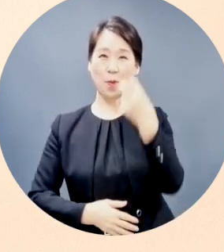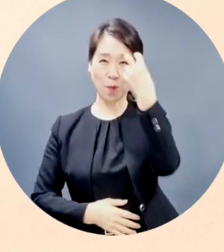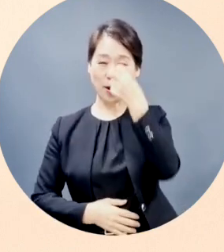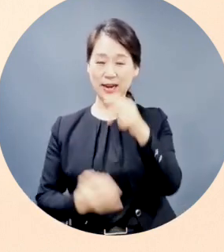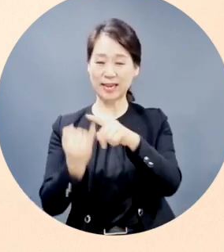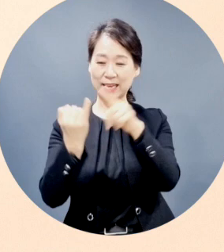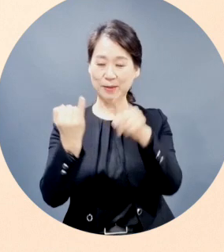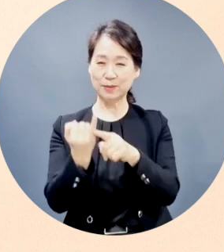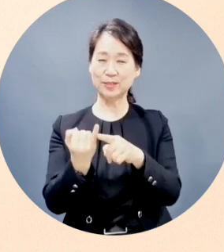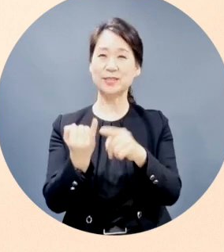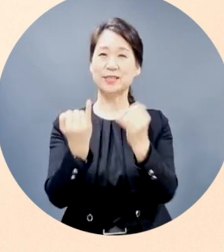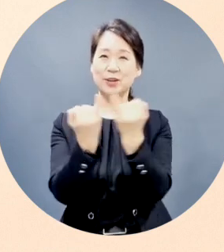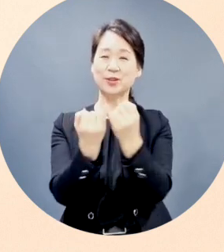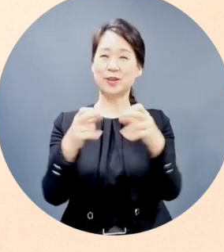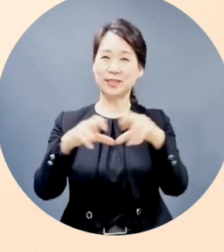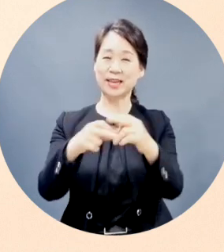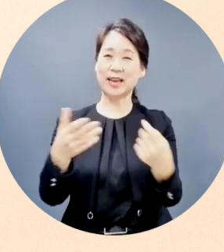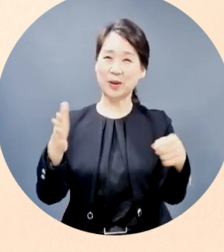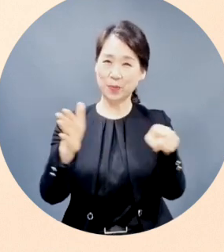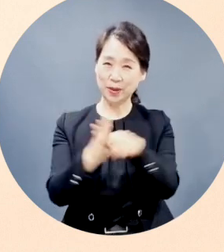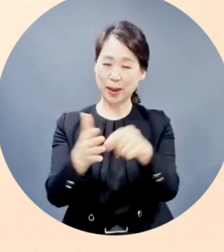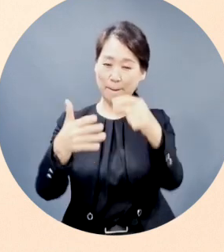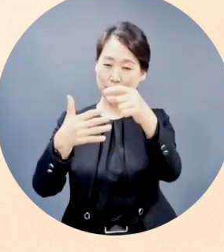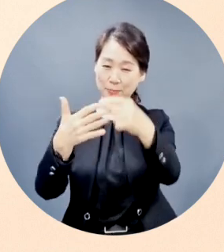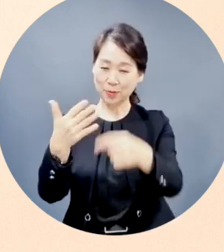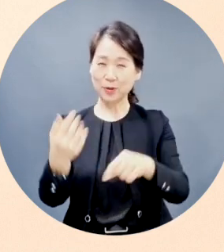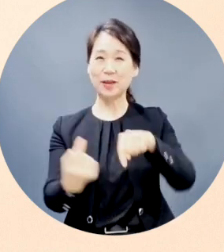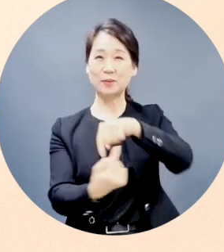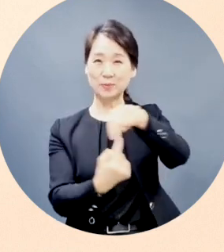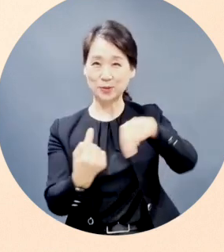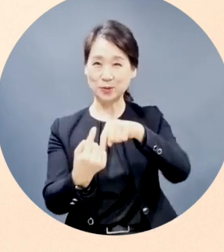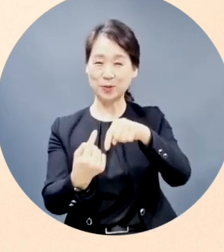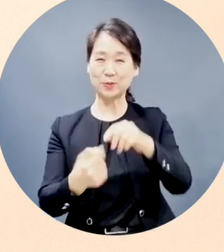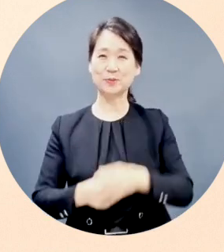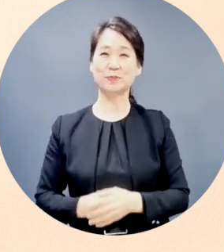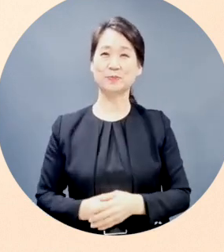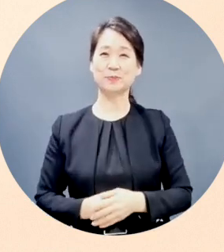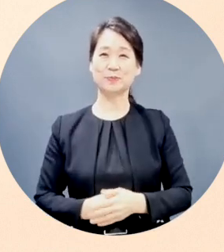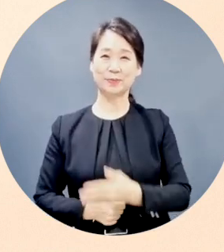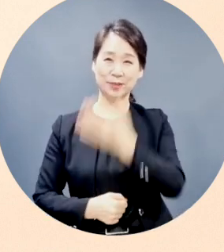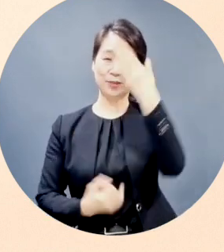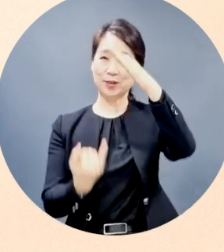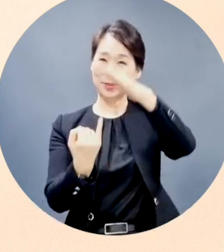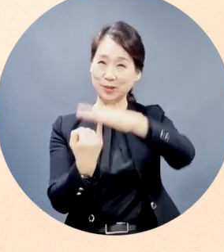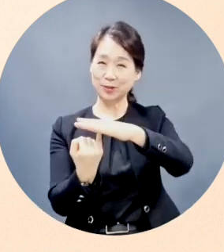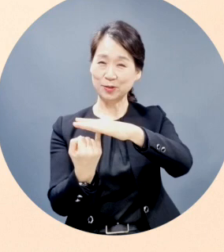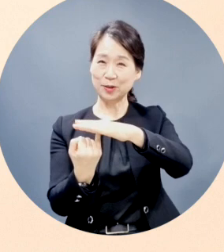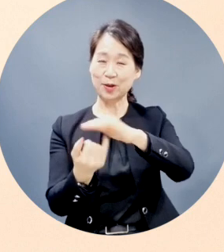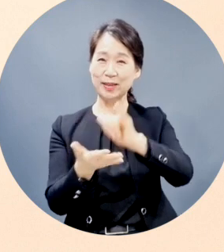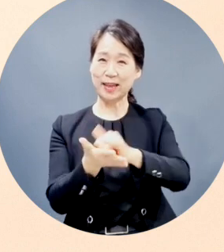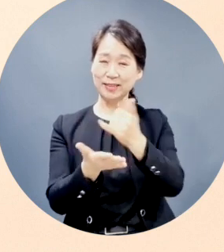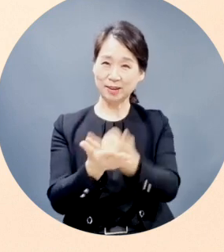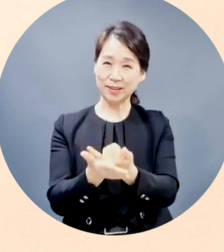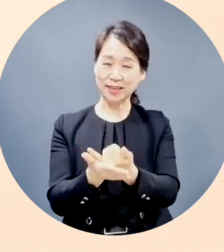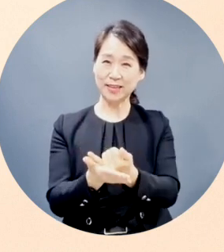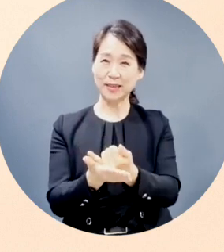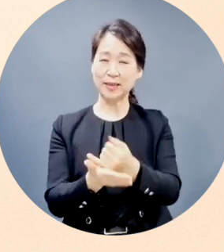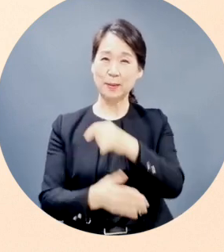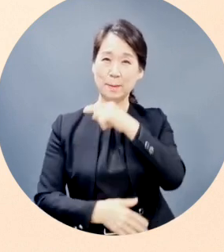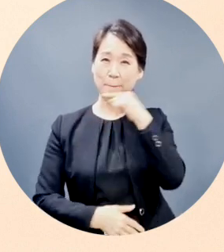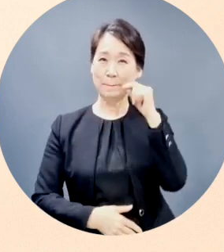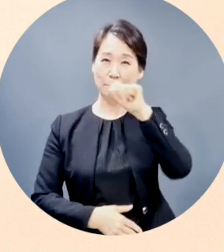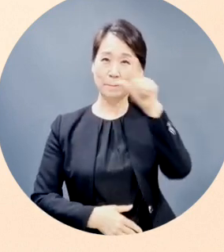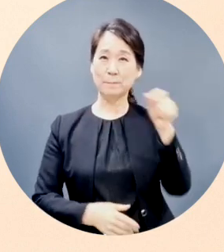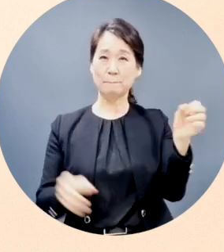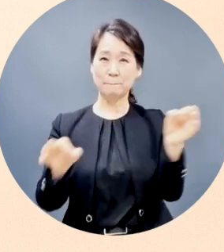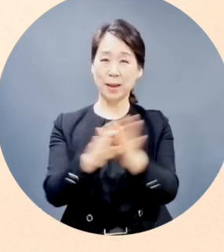등록 관리하고 임신 여성 장애인을 위한 건강 프로그램을 운영합니다. 여성 청소년이나 갱년기, 폐경 이후